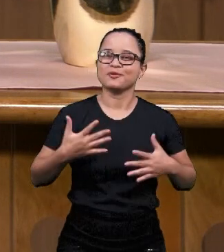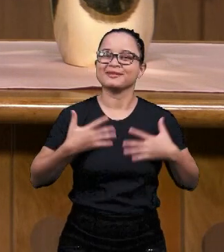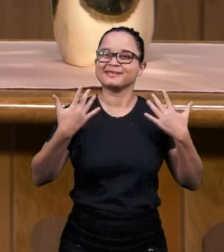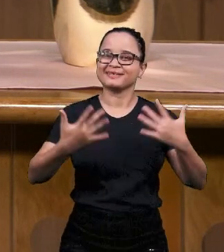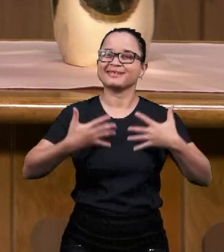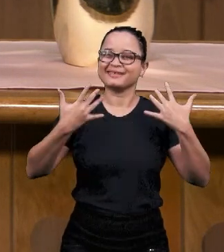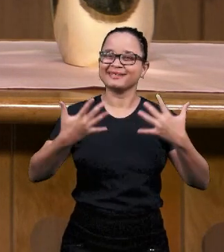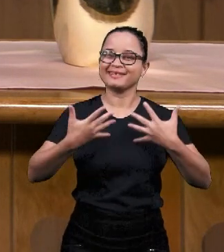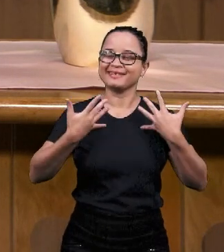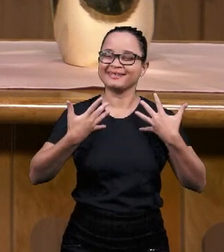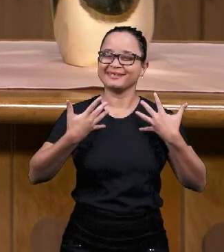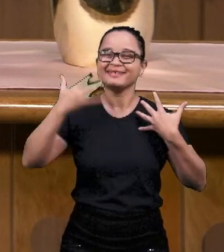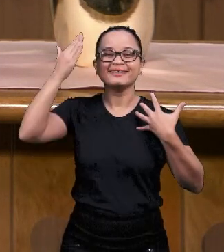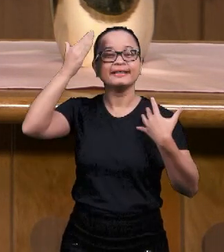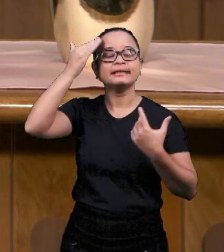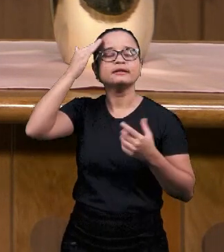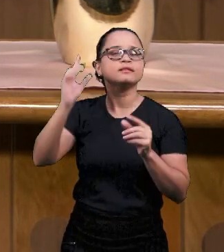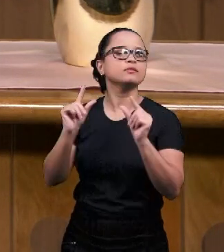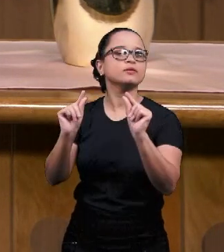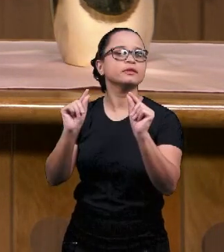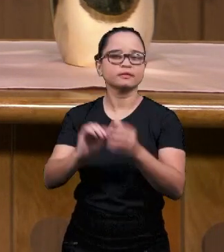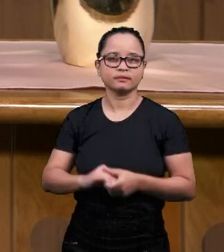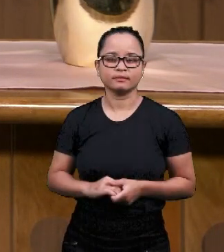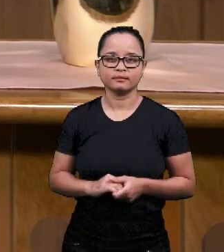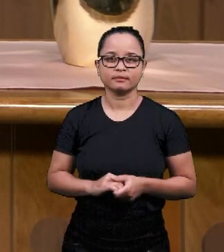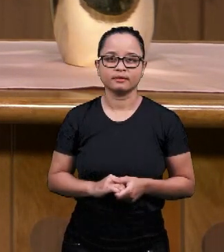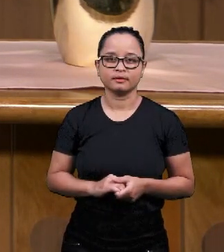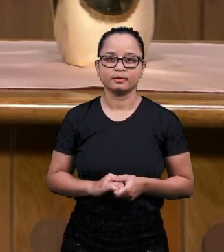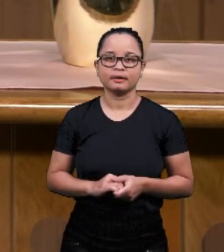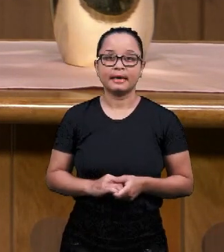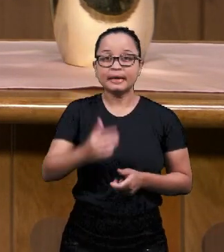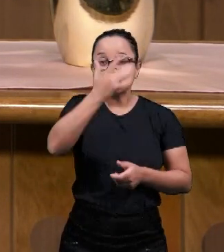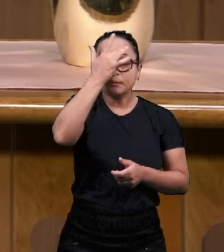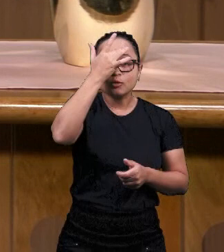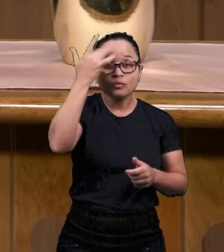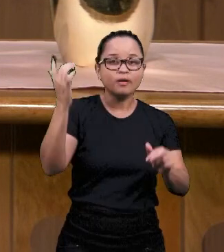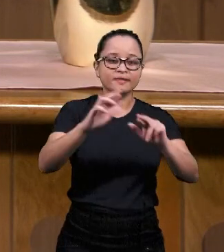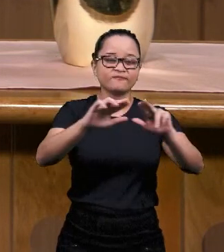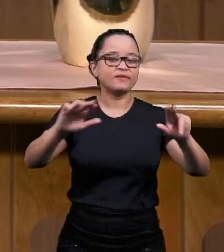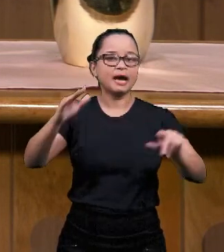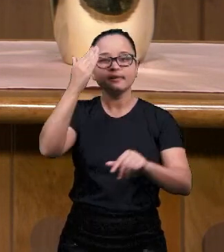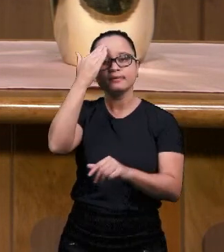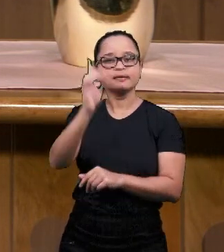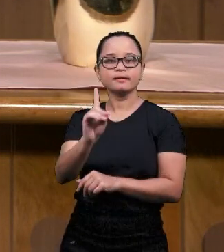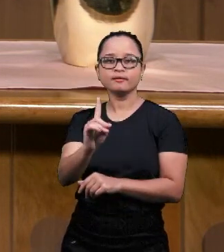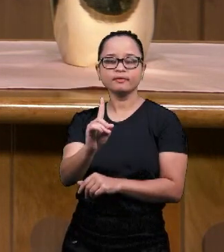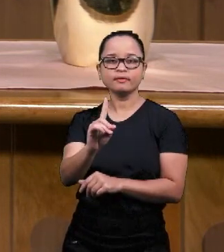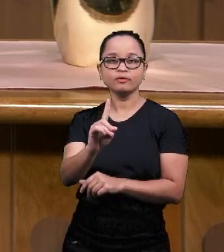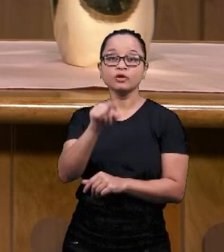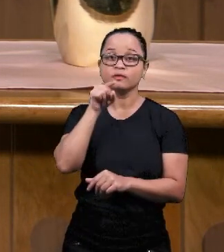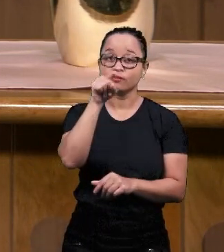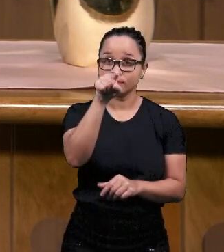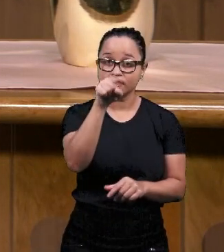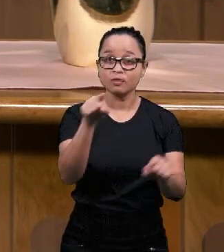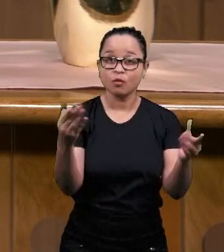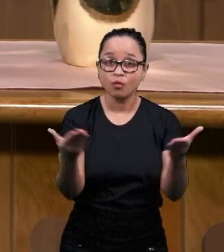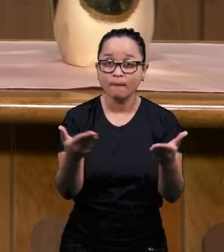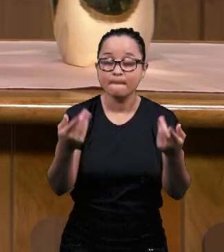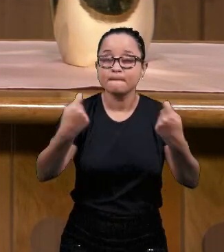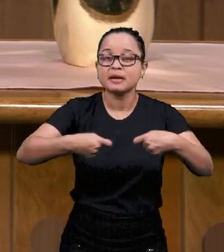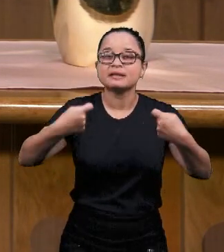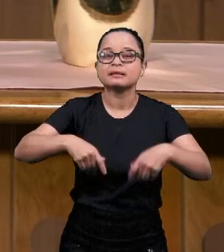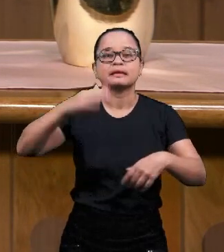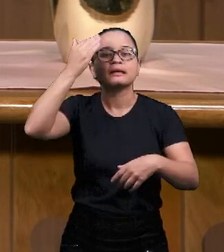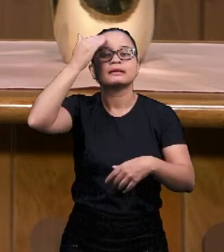от радости, да, он понял, что многое мы еще не поняли, что тебе